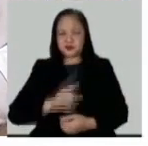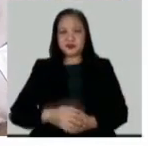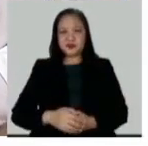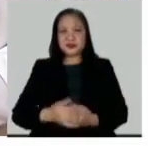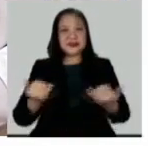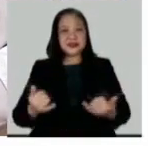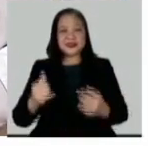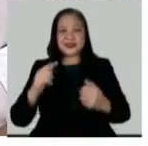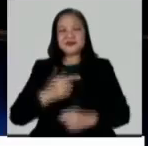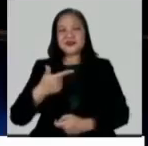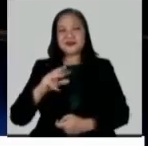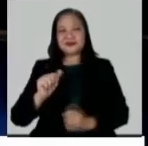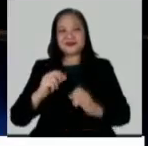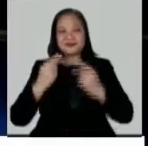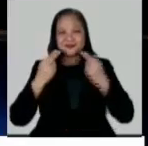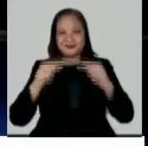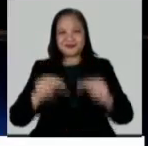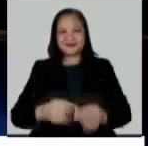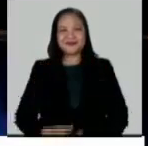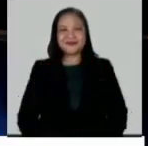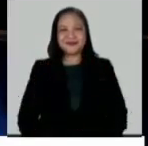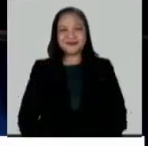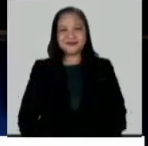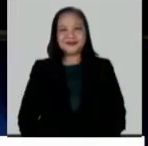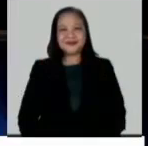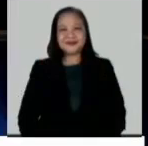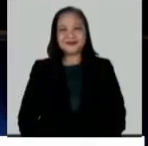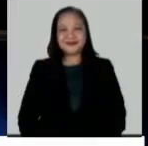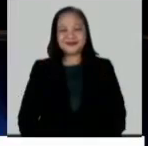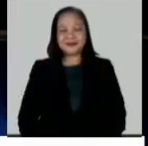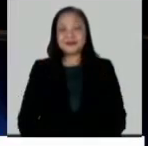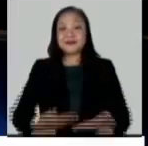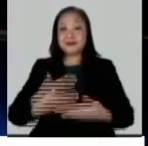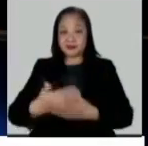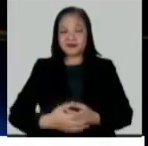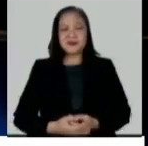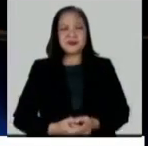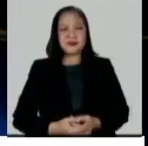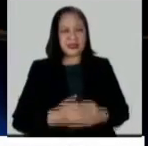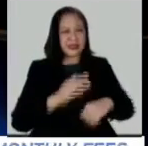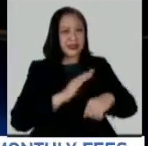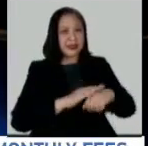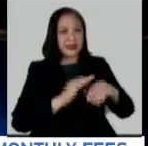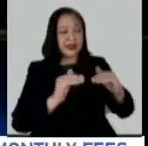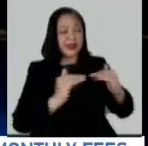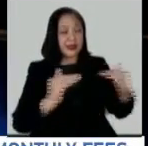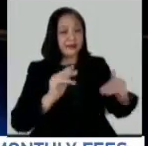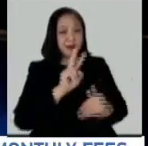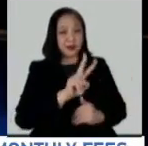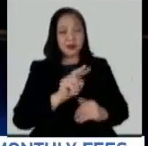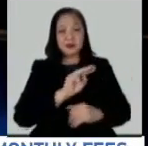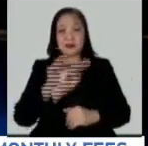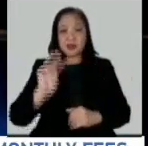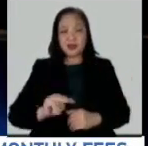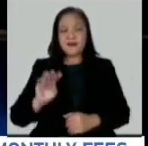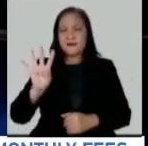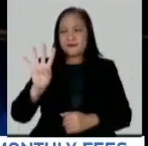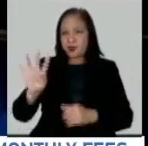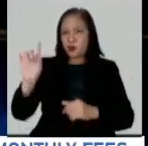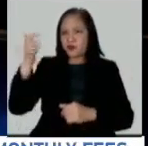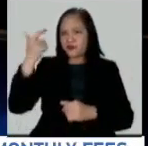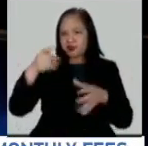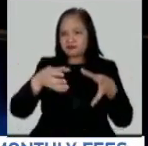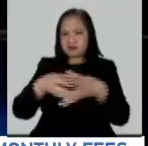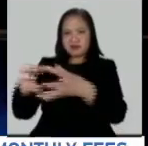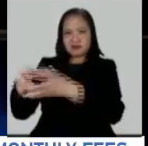totoo ng GMA News. Bagamat nasa alert level 2 na ang Metro Manila, apat na lokal na pamahalaan ang nananatiling mahigpit sa mga